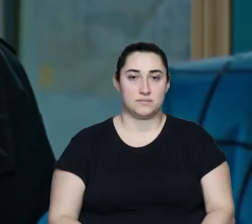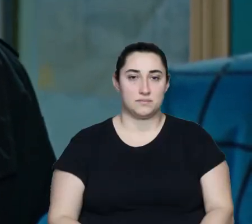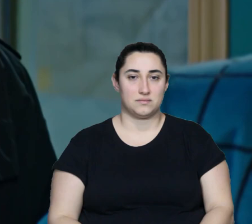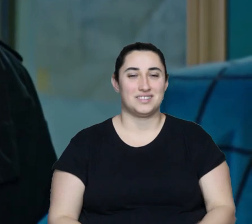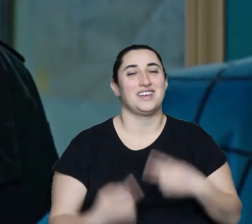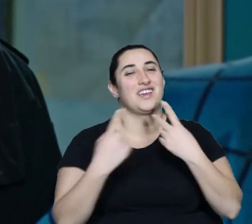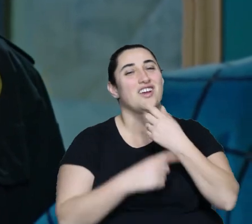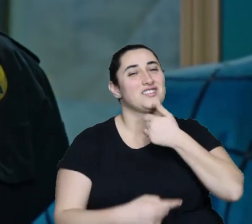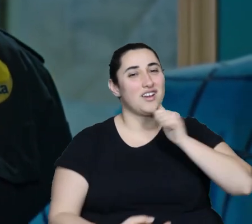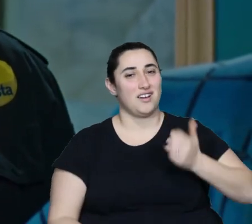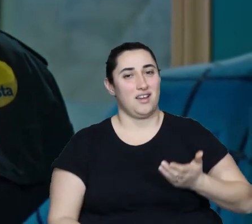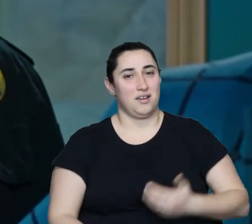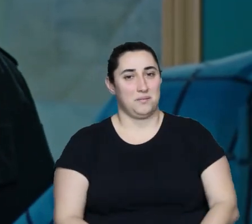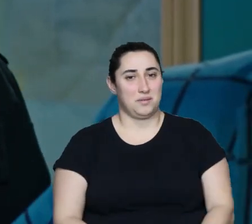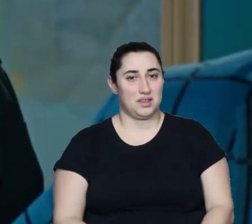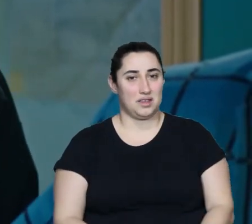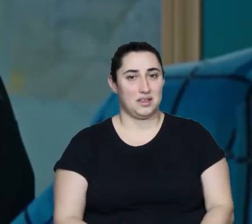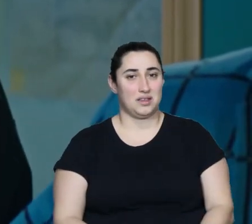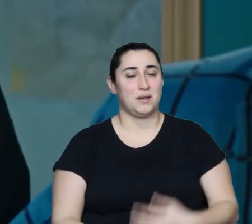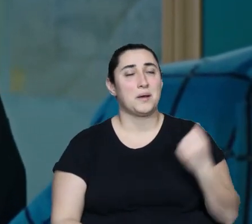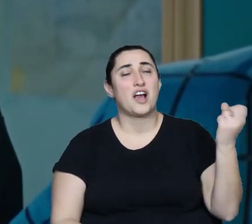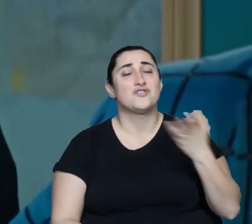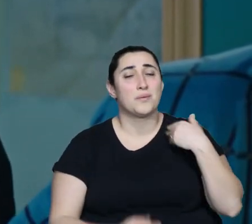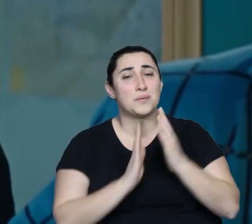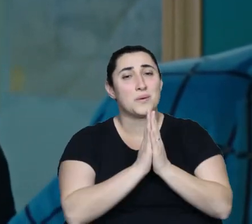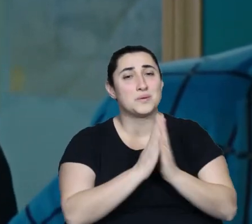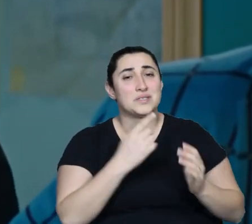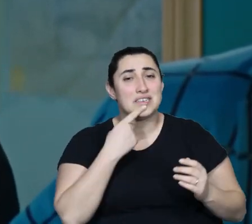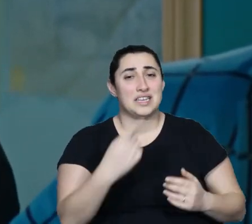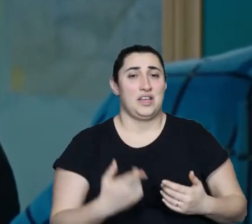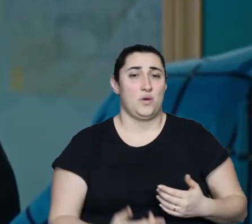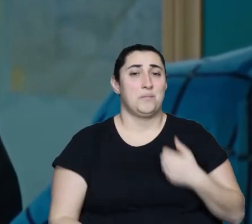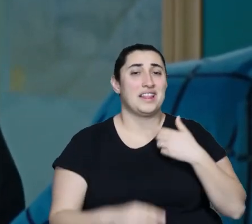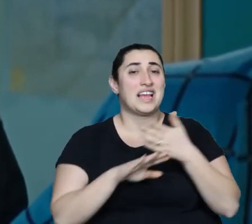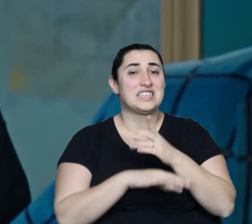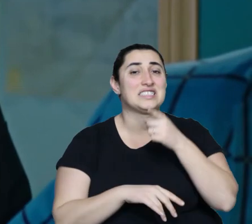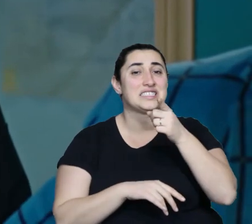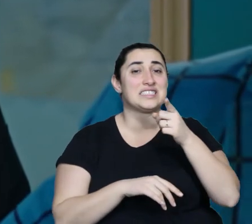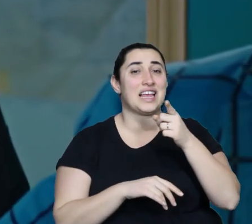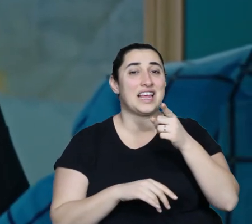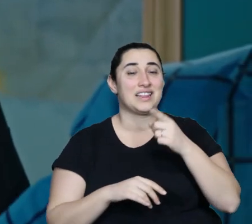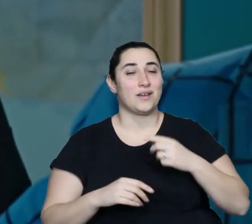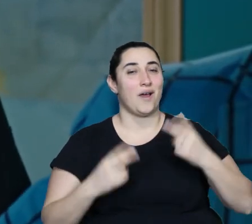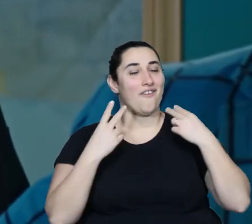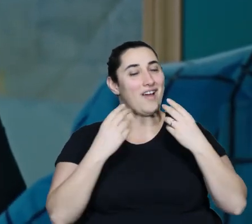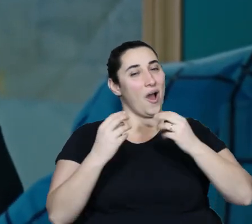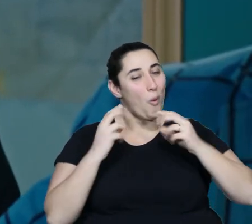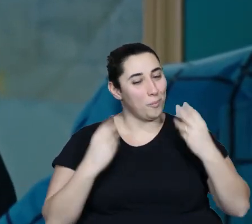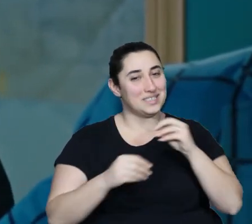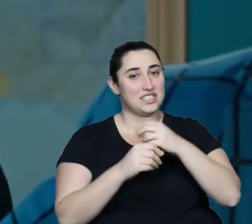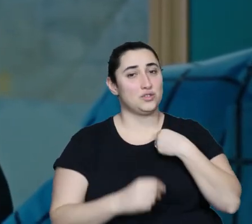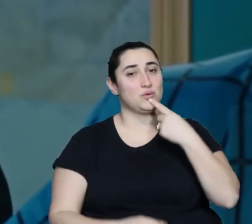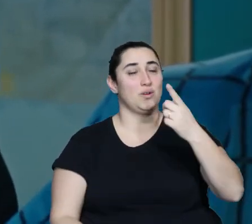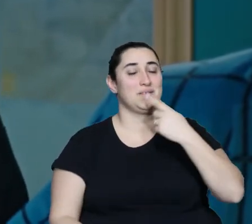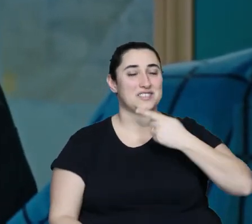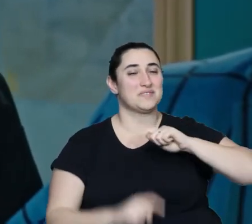Ya Yaşar abi, milyarlarca kez özür dilerim. Ben gerçekten seni büyütmek için şey yaptım ya.